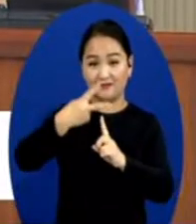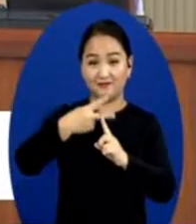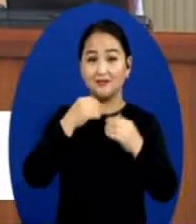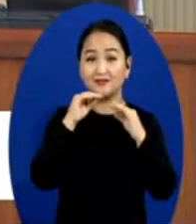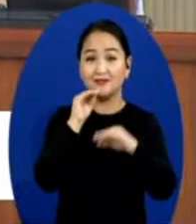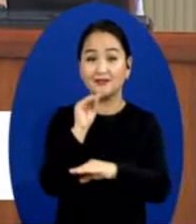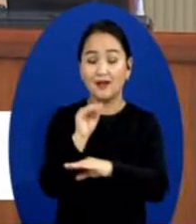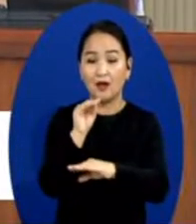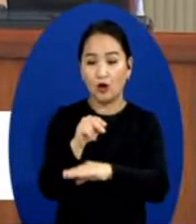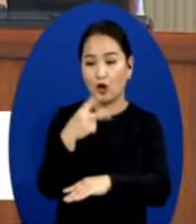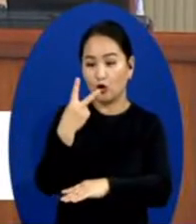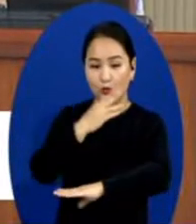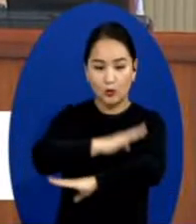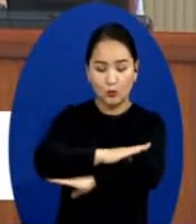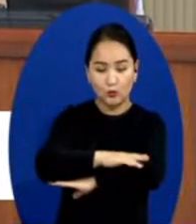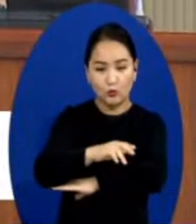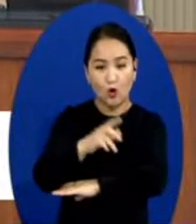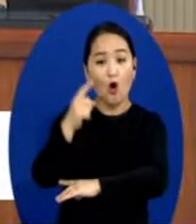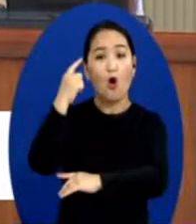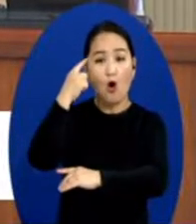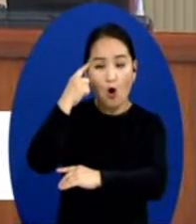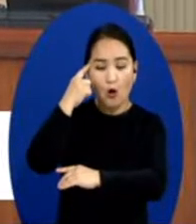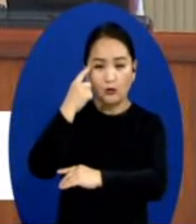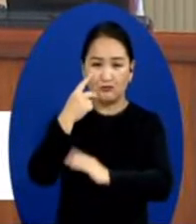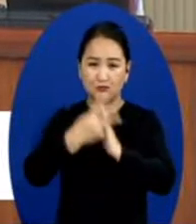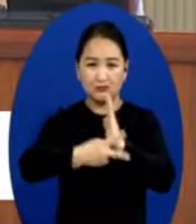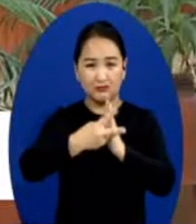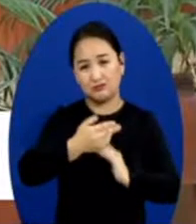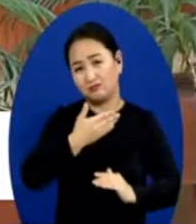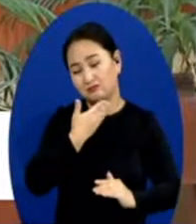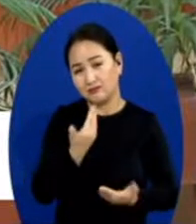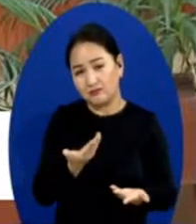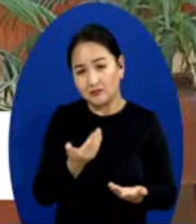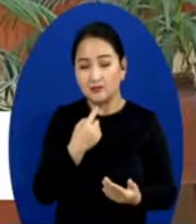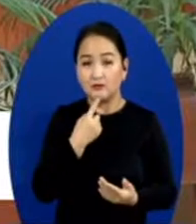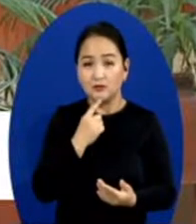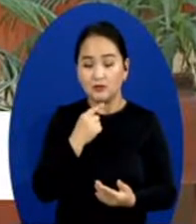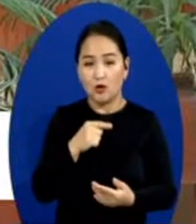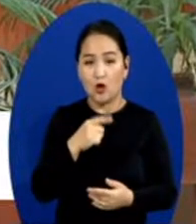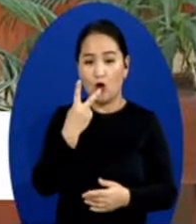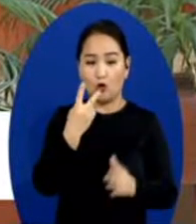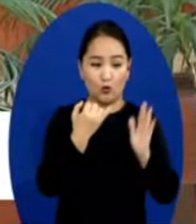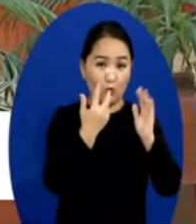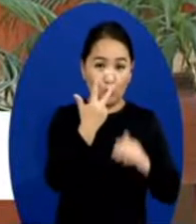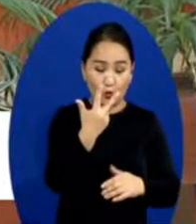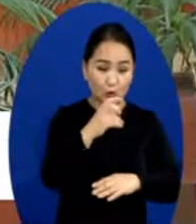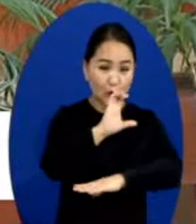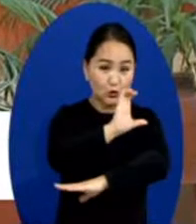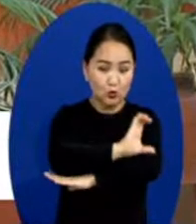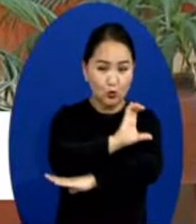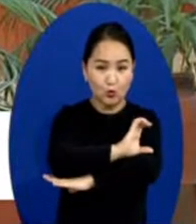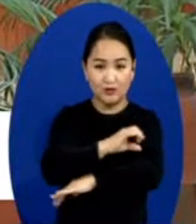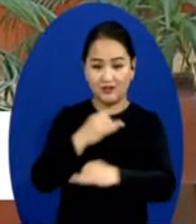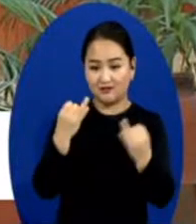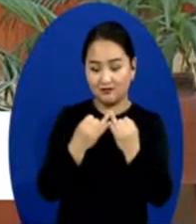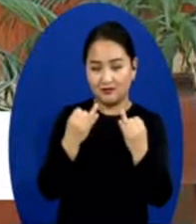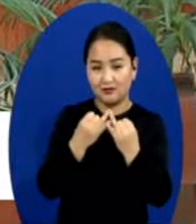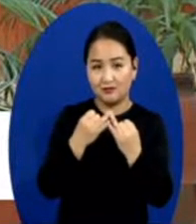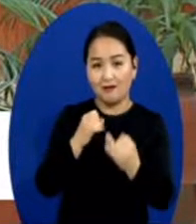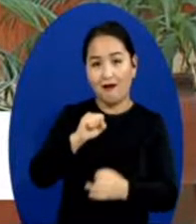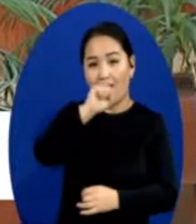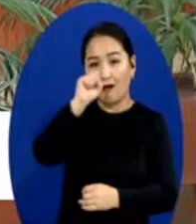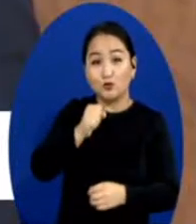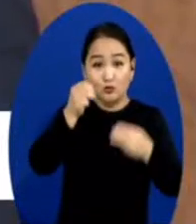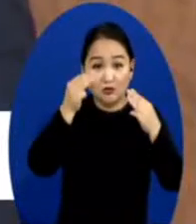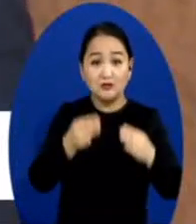ойлгож байгаа эсхийг үнэлж дүгнэхэд бэрх байна. Тэгвэл санхүү эдийн засгийн их сургууль нийслэлийн 23 дугаар сургууль цахим сургалтаар асуудлаа шийдвэрлсэн байна. Санхүү эдийн